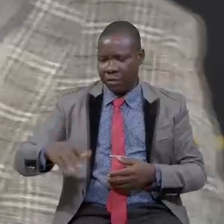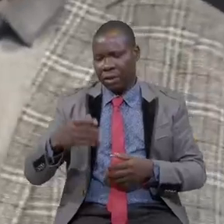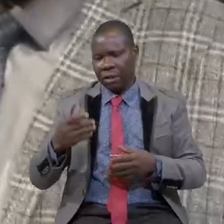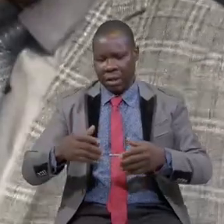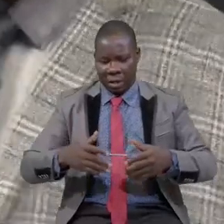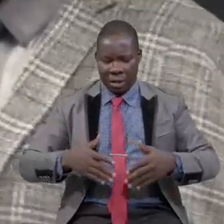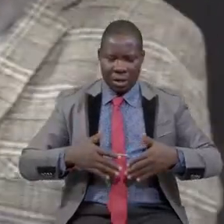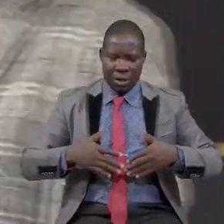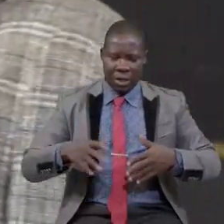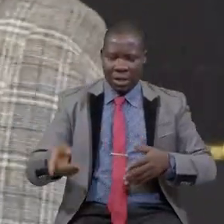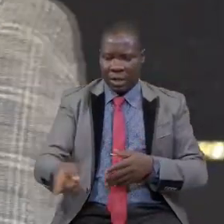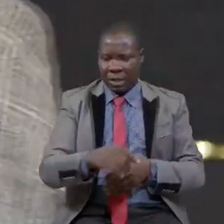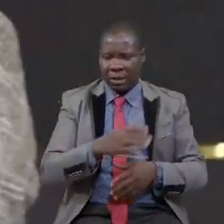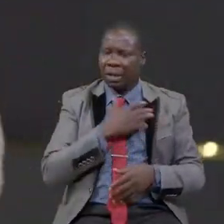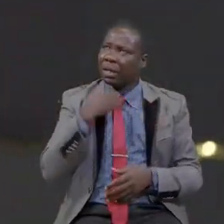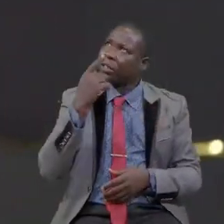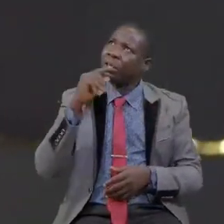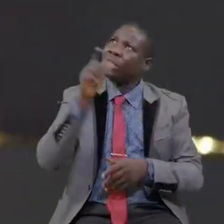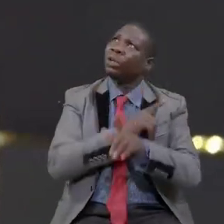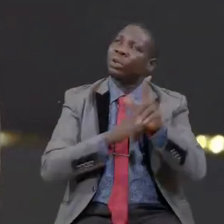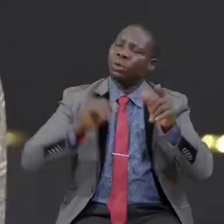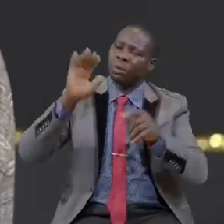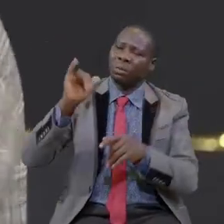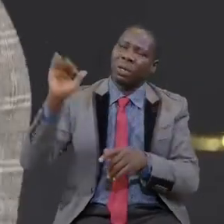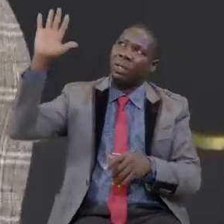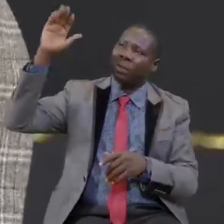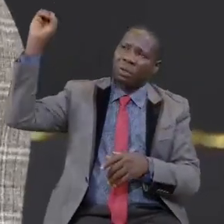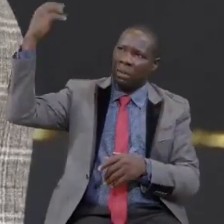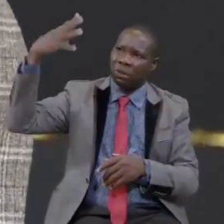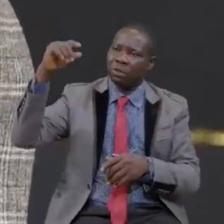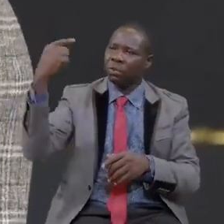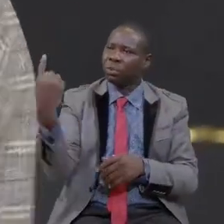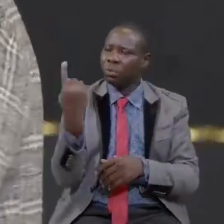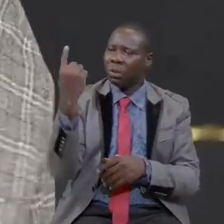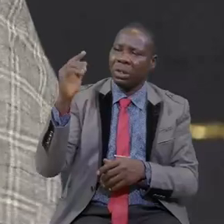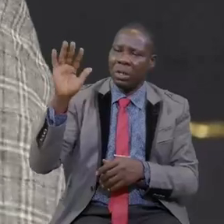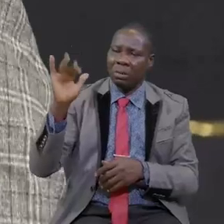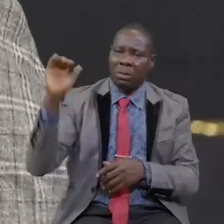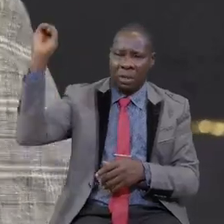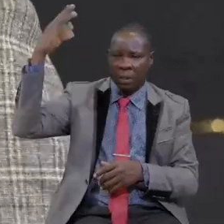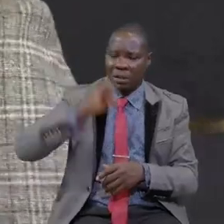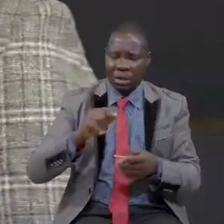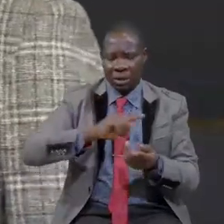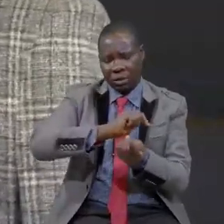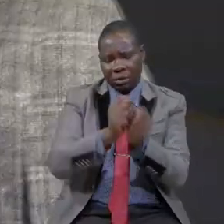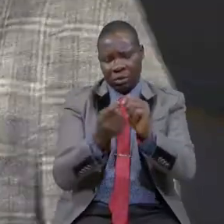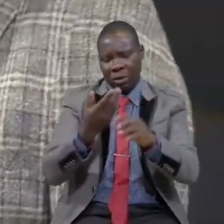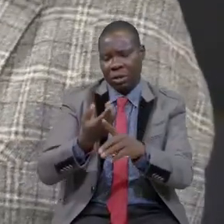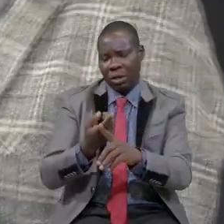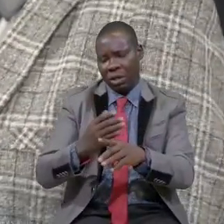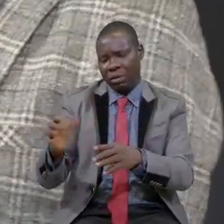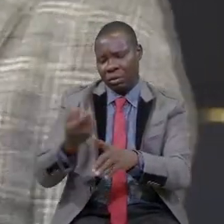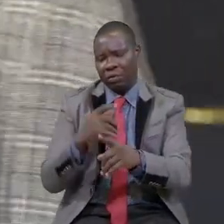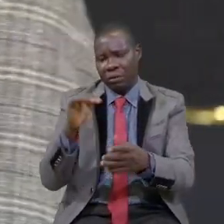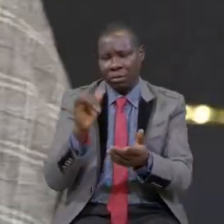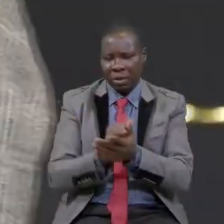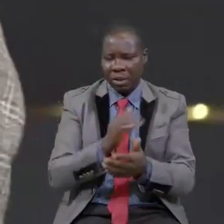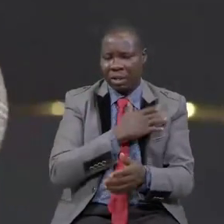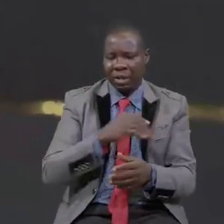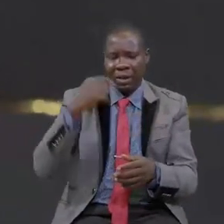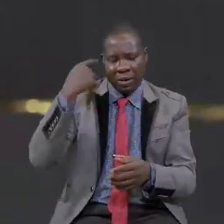Seigneur, par ta grâce, seulement par ta grâce, je me détourne de cela. Et pour toujours, je ne vais plus